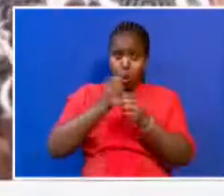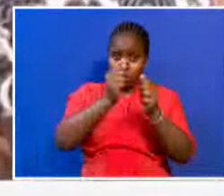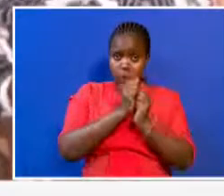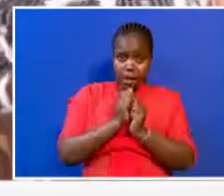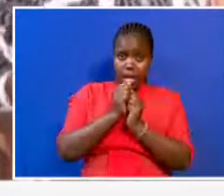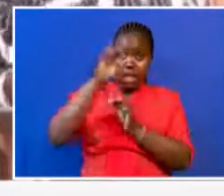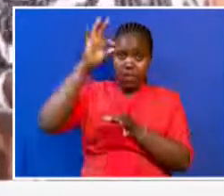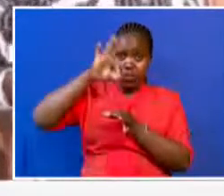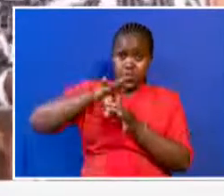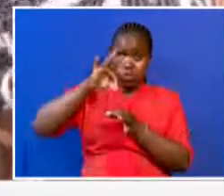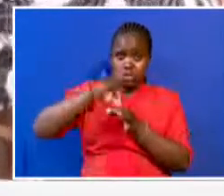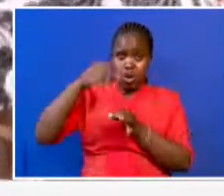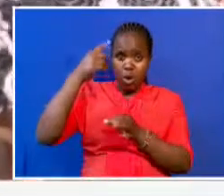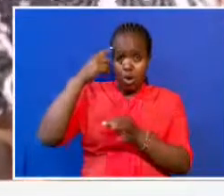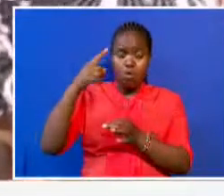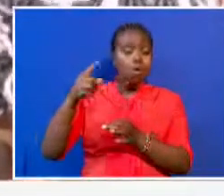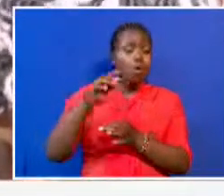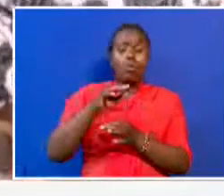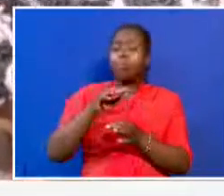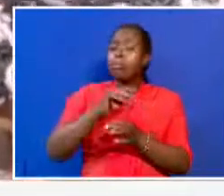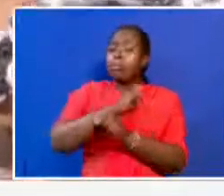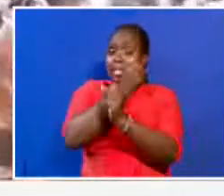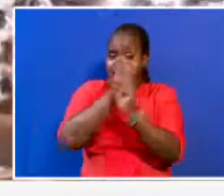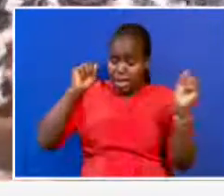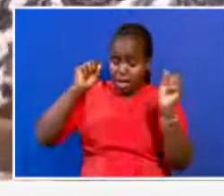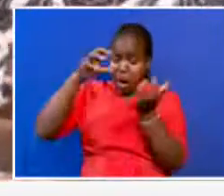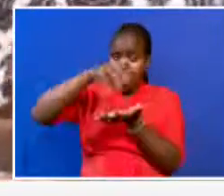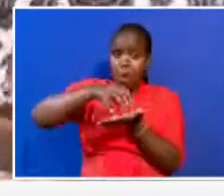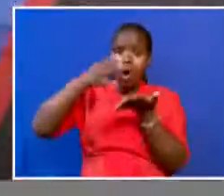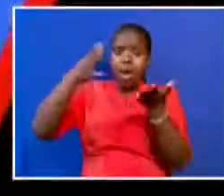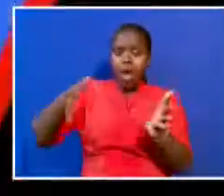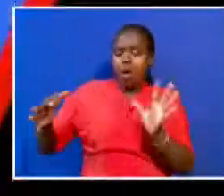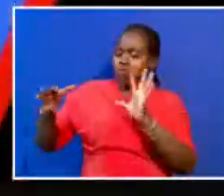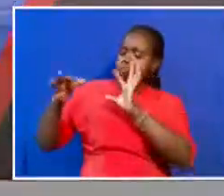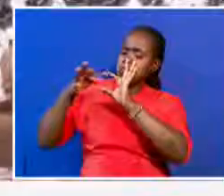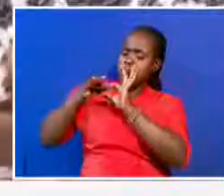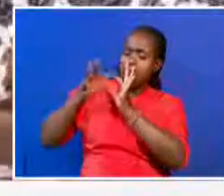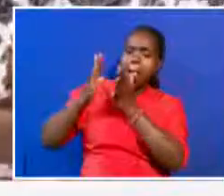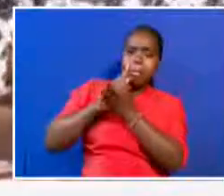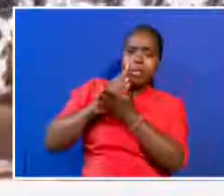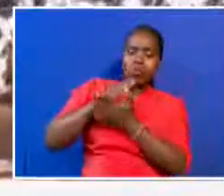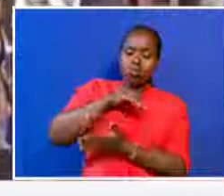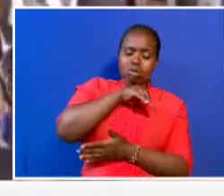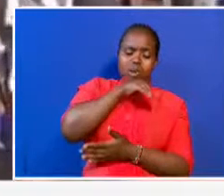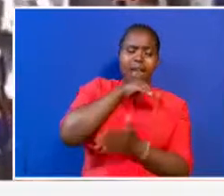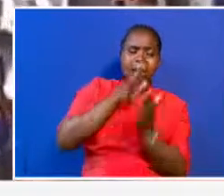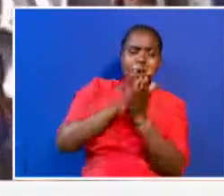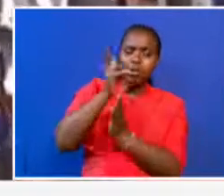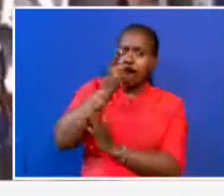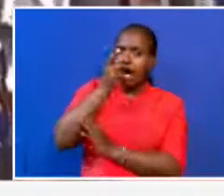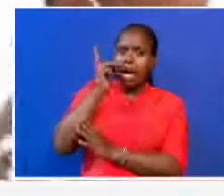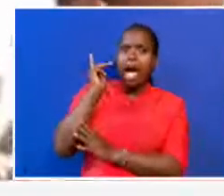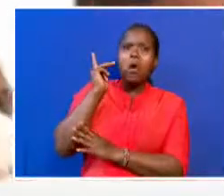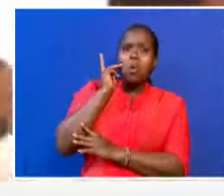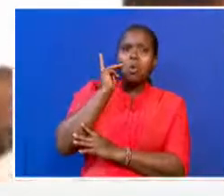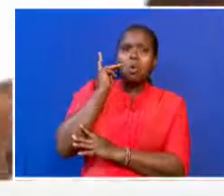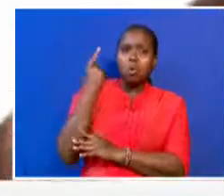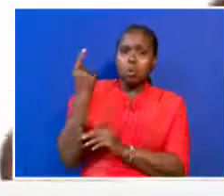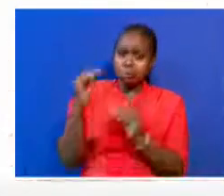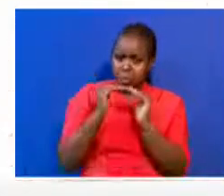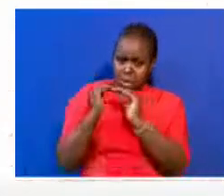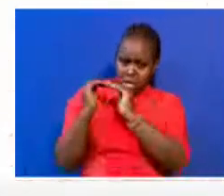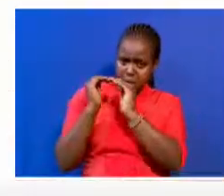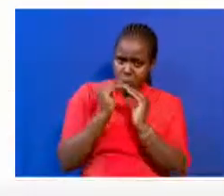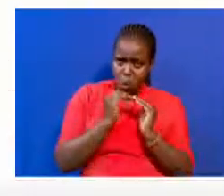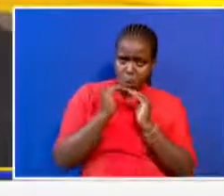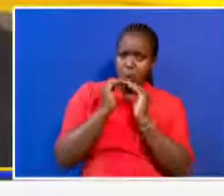za kuwapaisha kwenye nyumba kuu pamoja, sasa imebainika kuwa umoja kati ya Raila Odinga na Kalonzo Musyoka ulikuwa sawa na